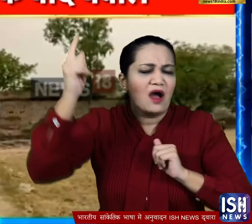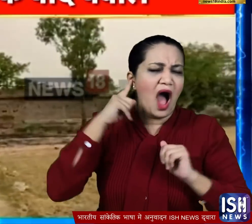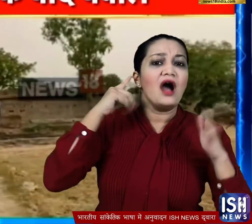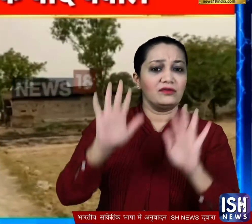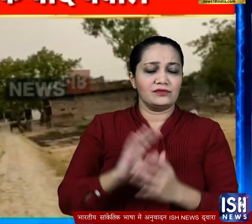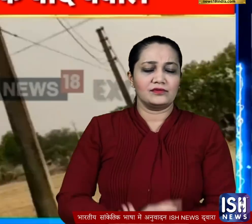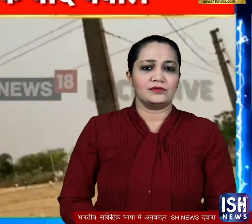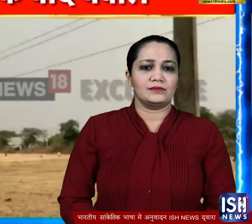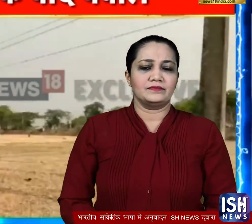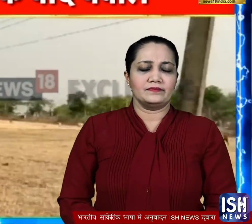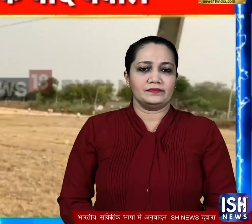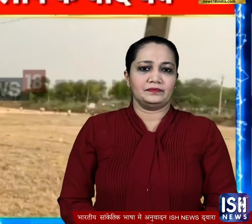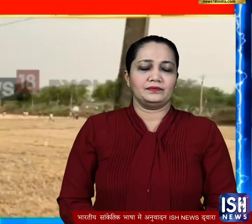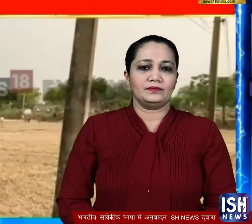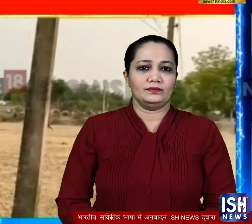भी दी।